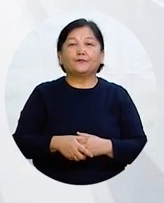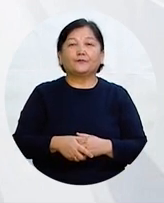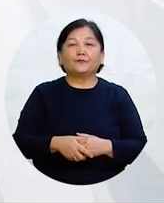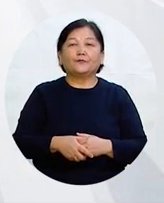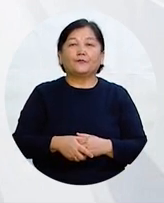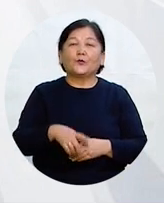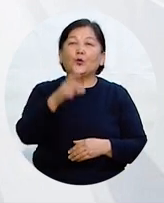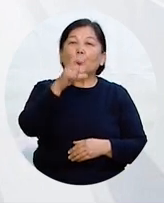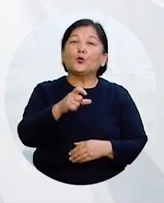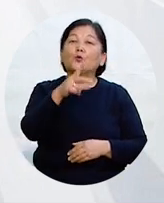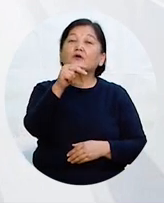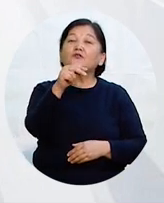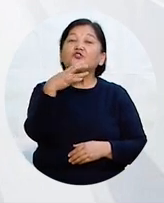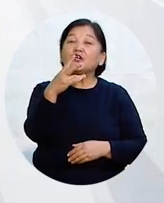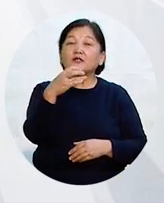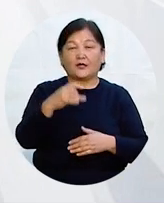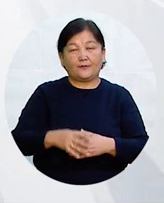Хүн чанар.